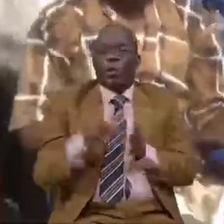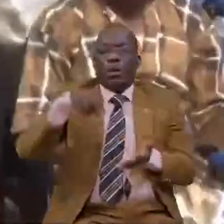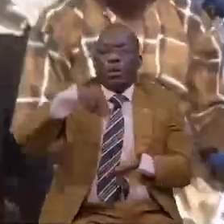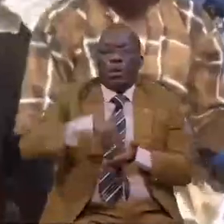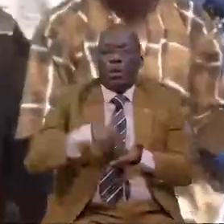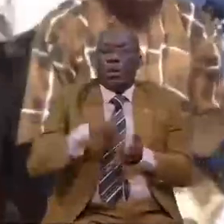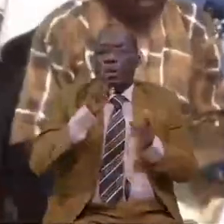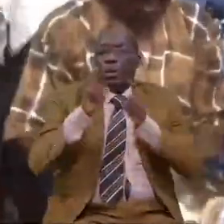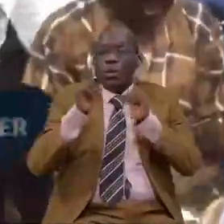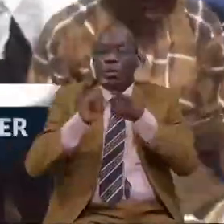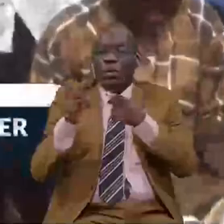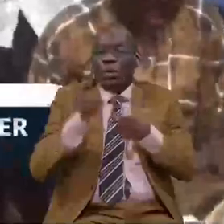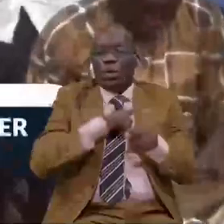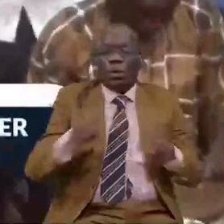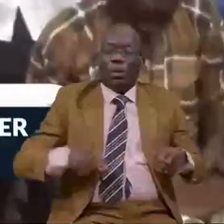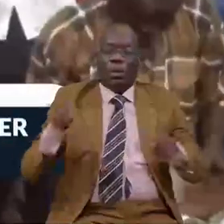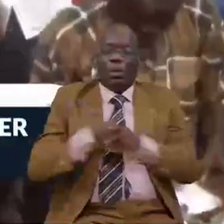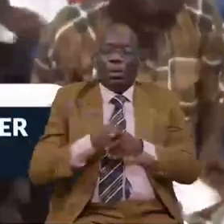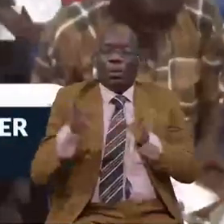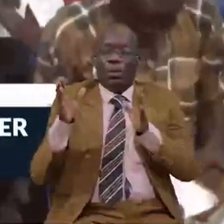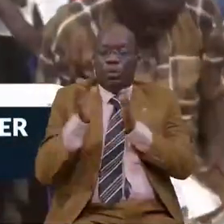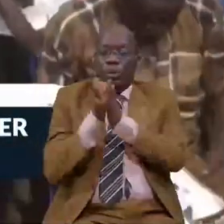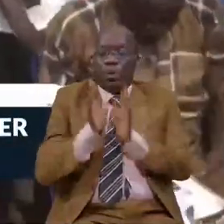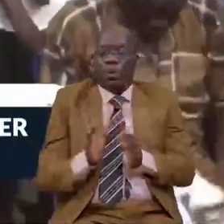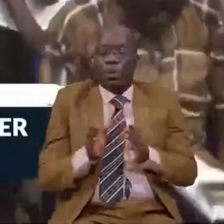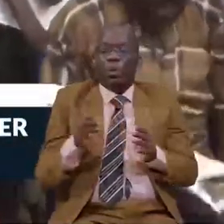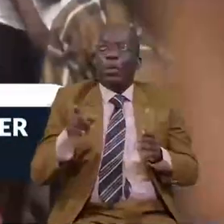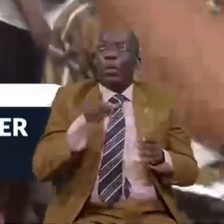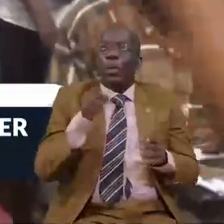à Dieu dans la prière.